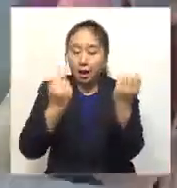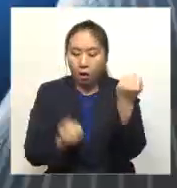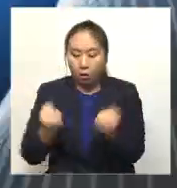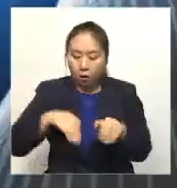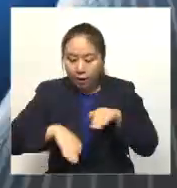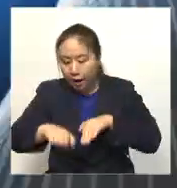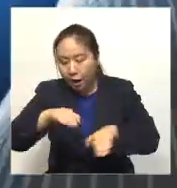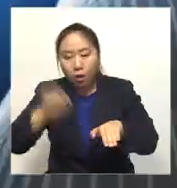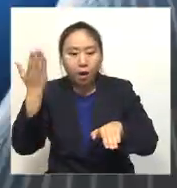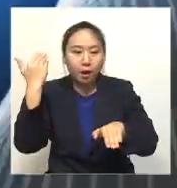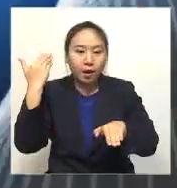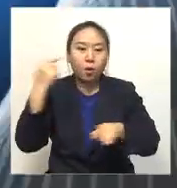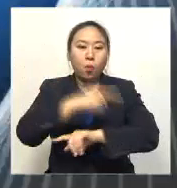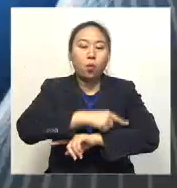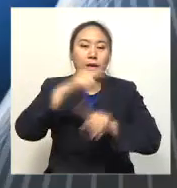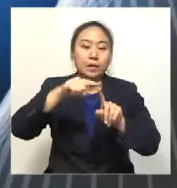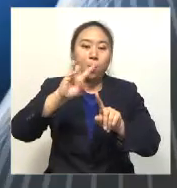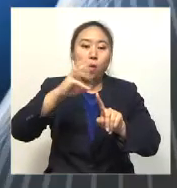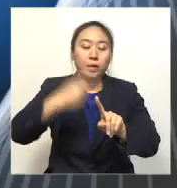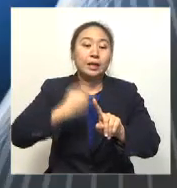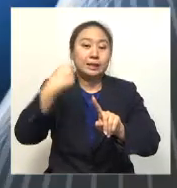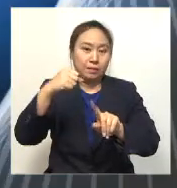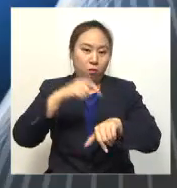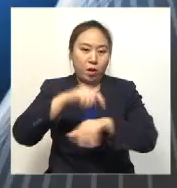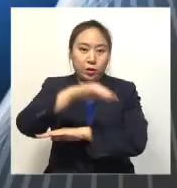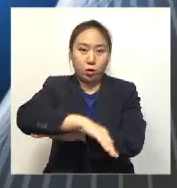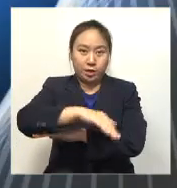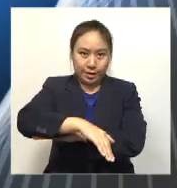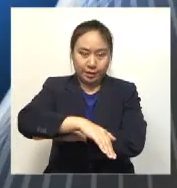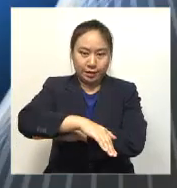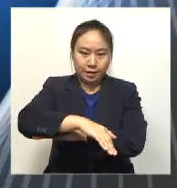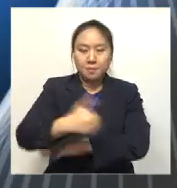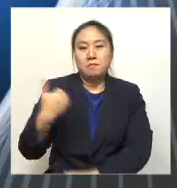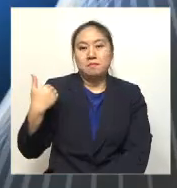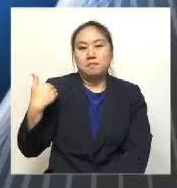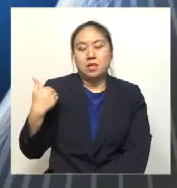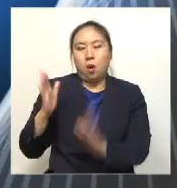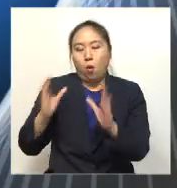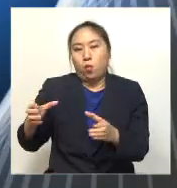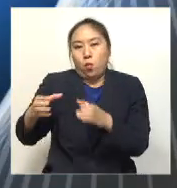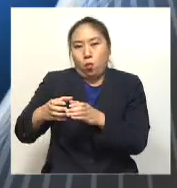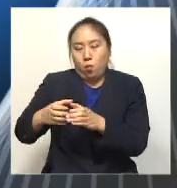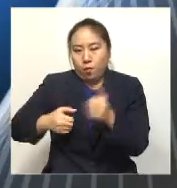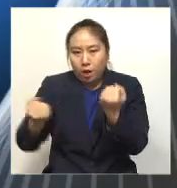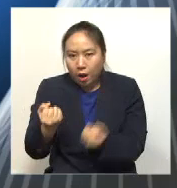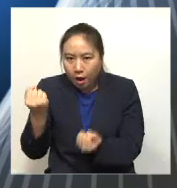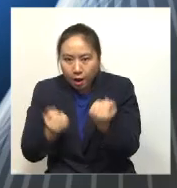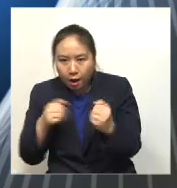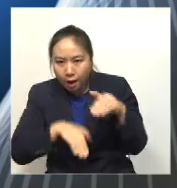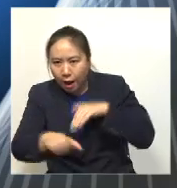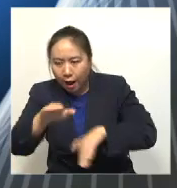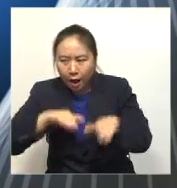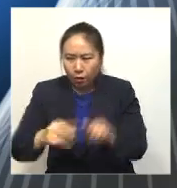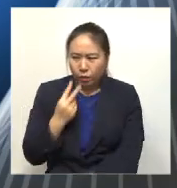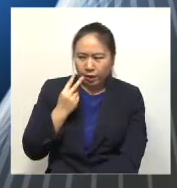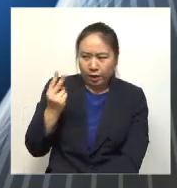ที่6ตุลาคม2561ช่วงตอนเย็นโดยเจ้าหน้าที่แจ้งว่ามีกลุ่มบุคคลเข้าพื้นที่แล้วก็มีพฤติกรรมน่าส